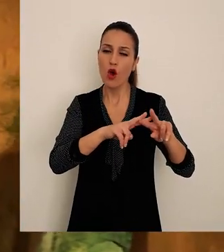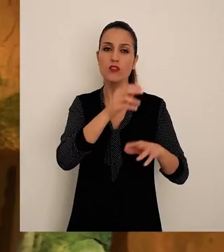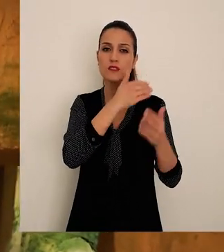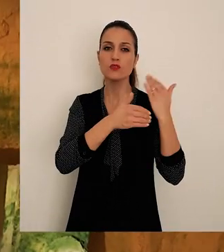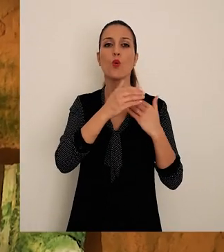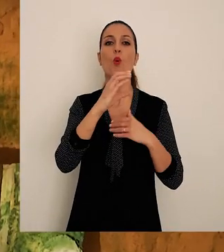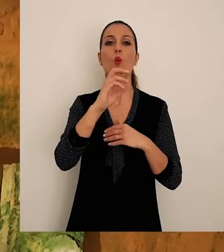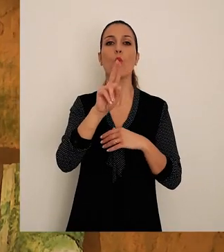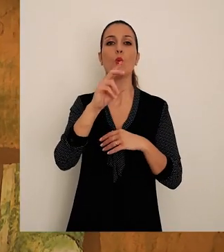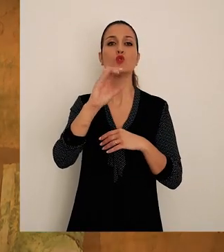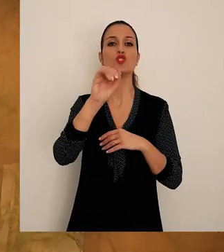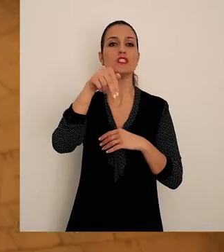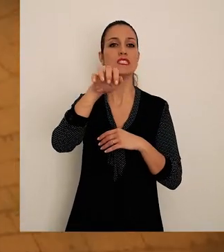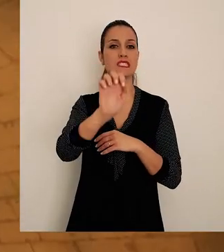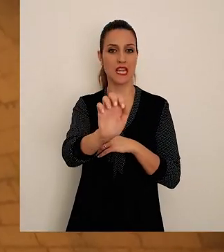cucine.